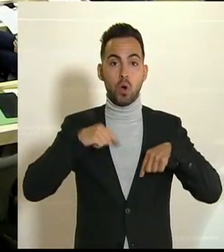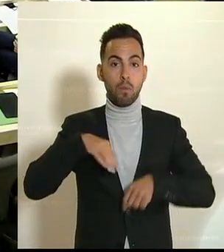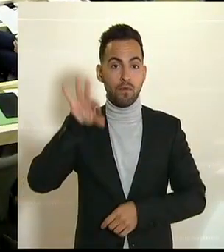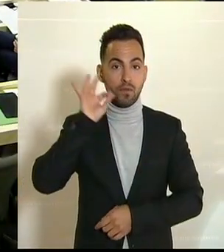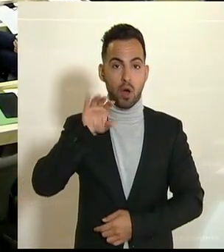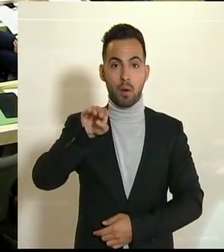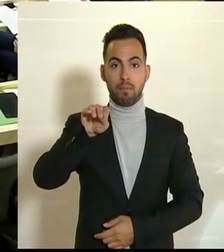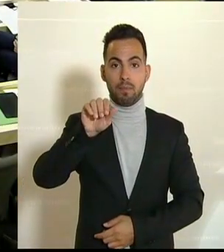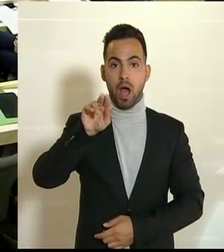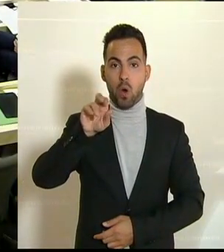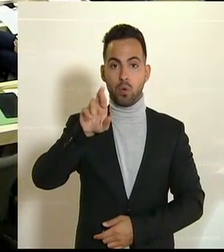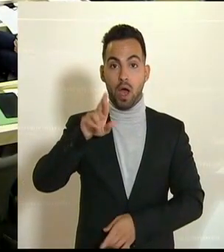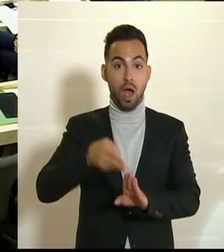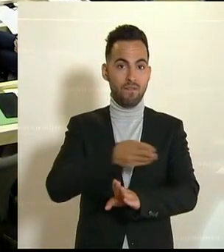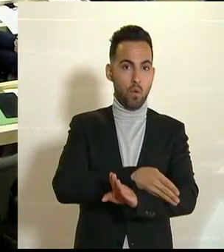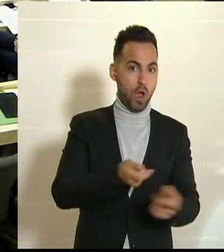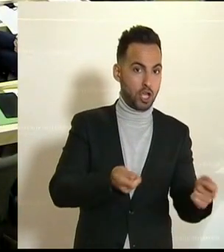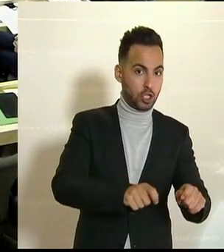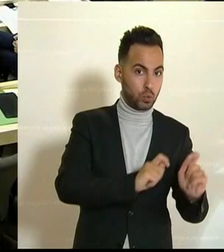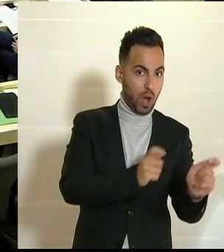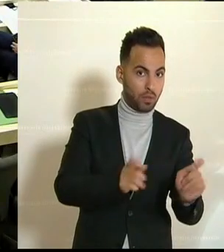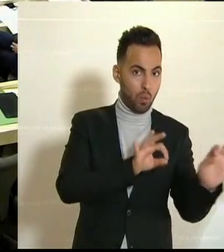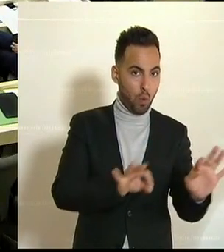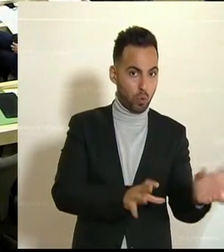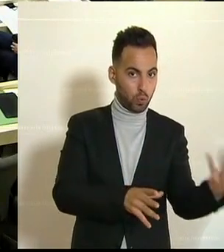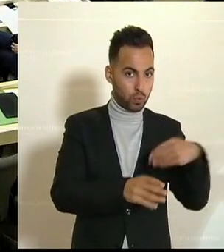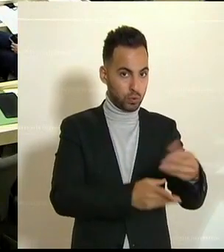für Verstöße gegen die Corona-Maßnahmen, die sogar Jugendliche bekommen hätten.